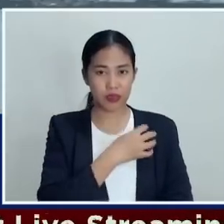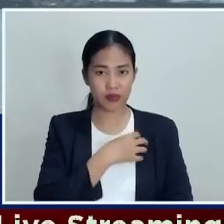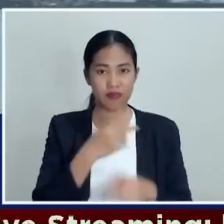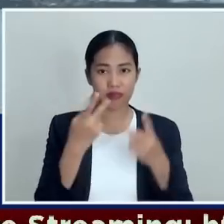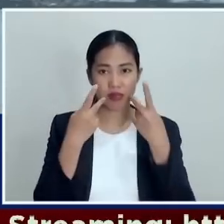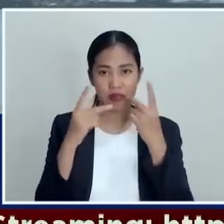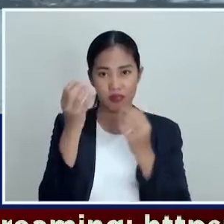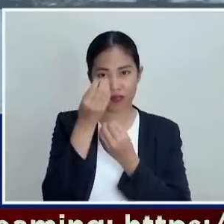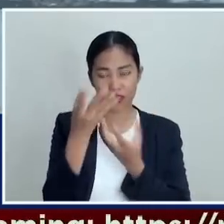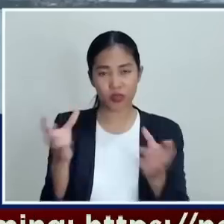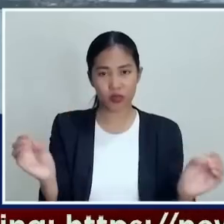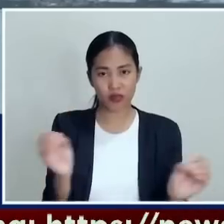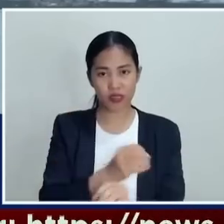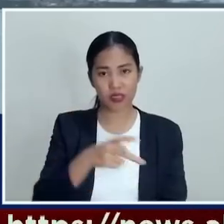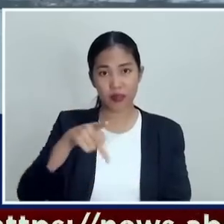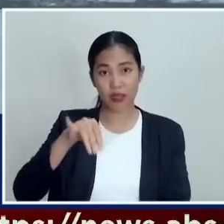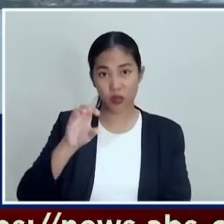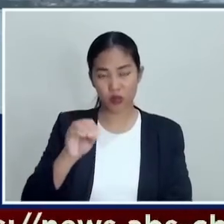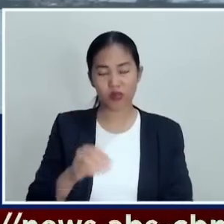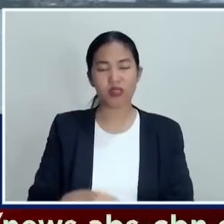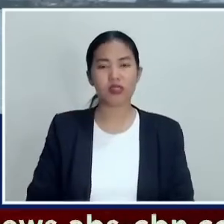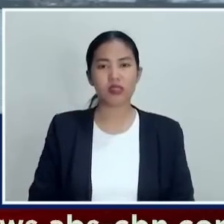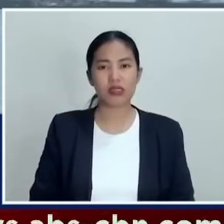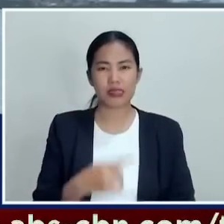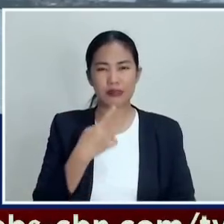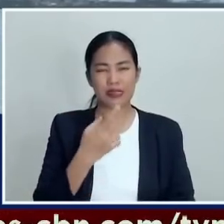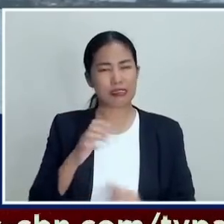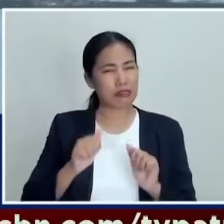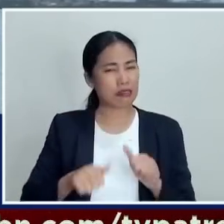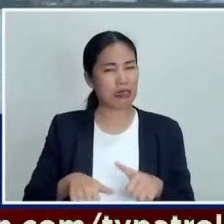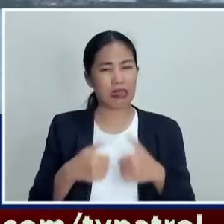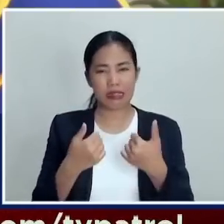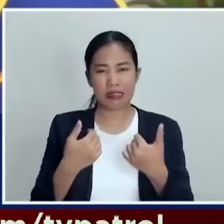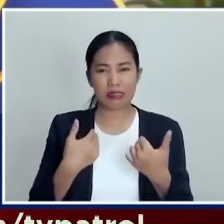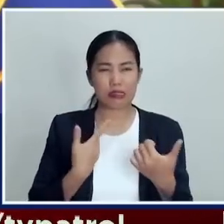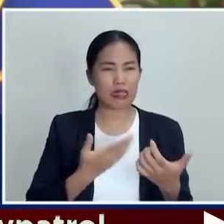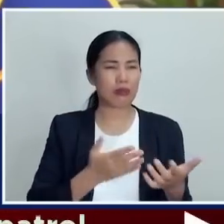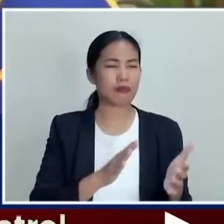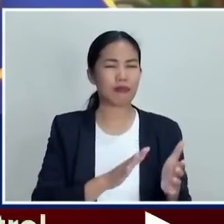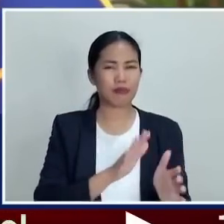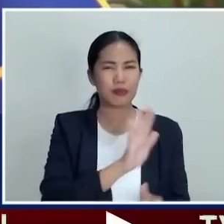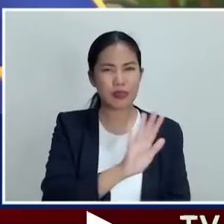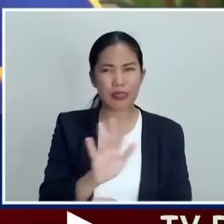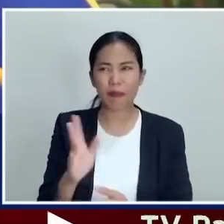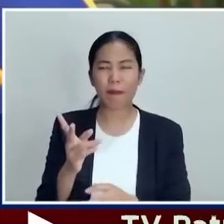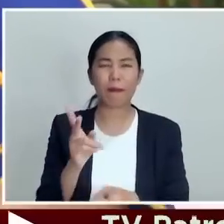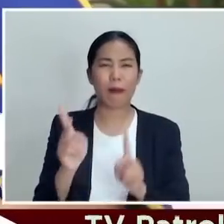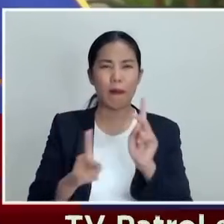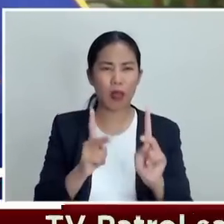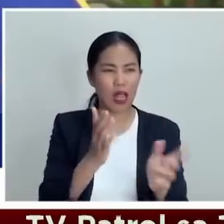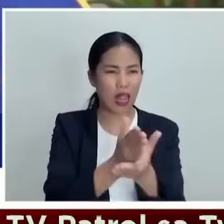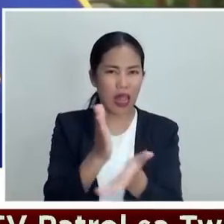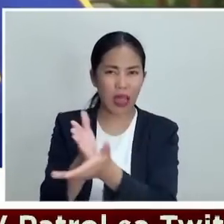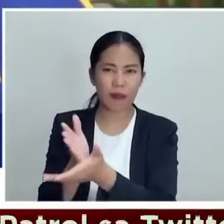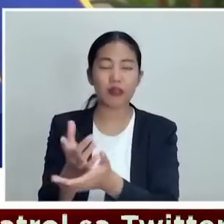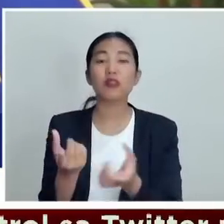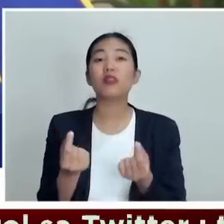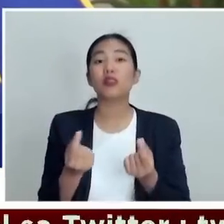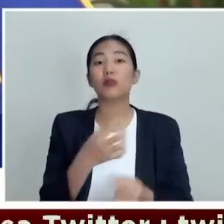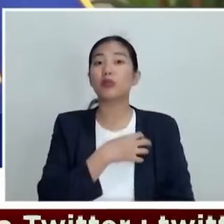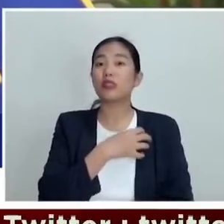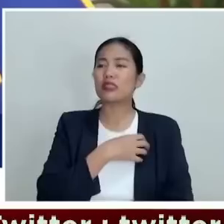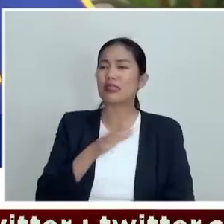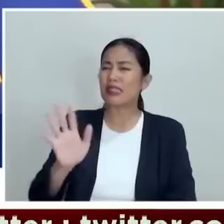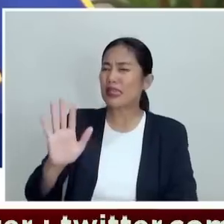Office, malaking hamon ang pagsaway sa mga naliligo sa Baseco Beach. Naging problema doon, sasawayin ng police. Pagdating doon sa may dulo,